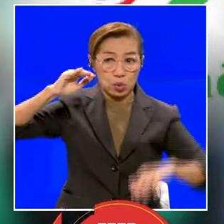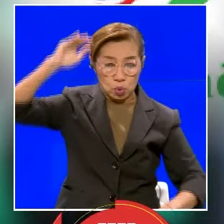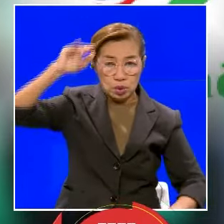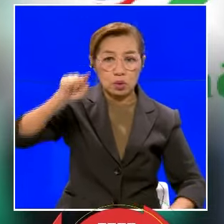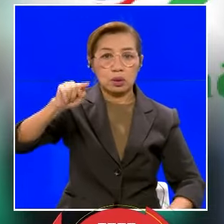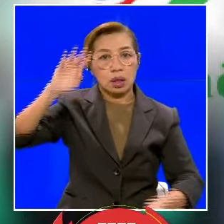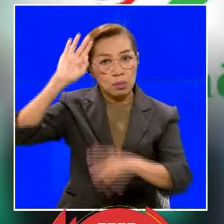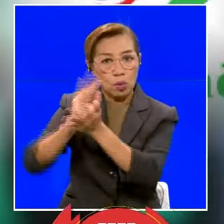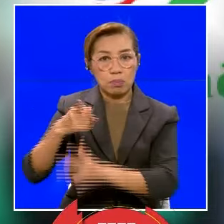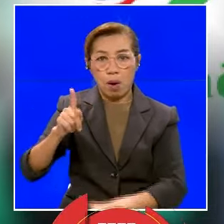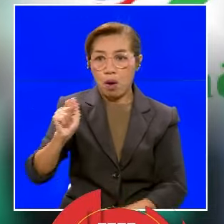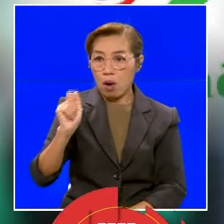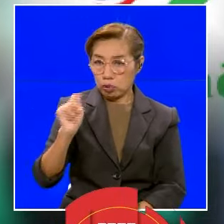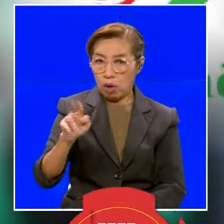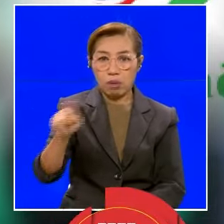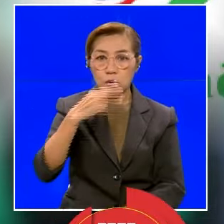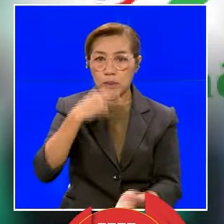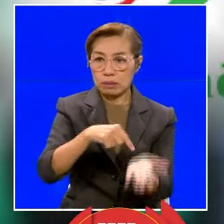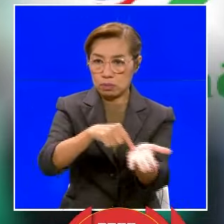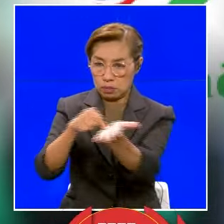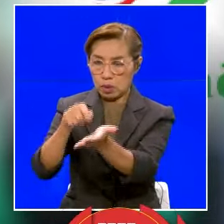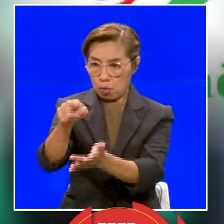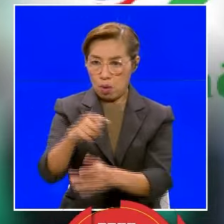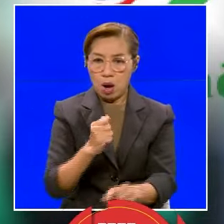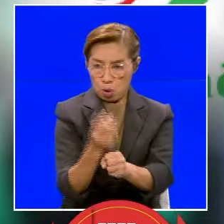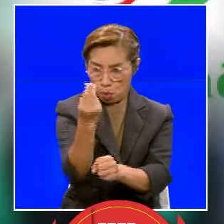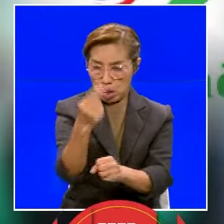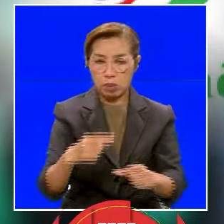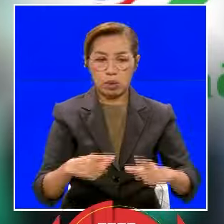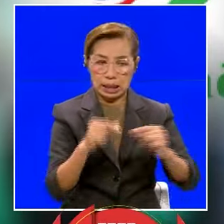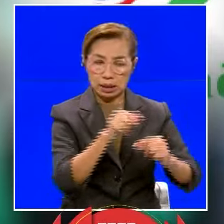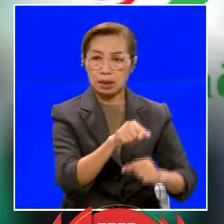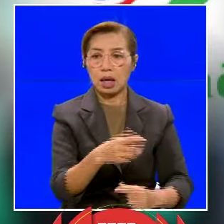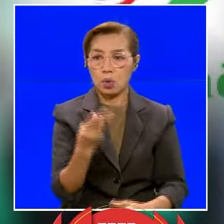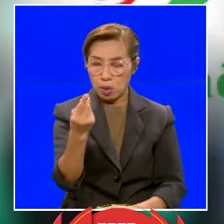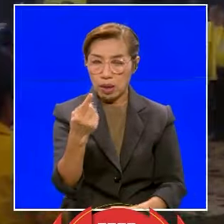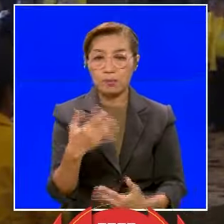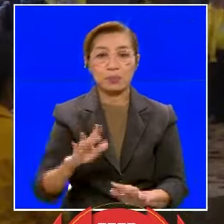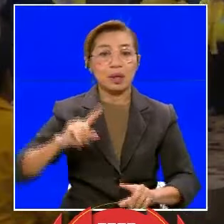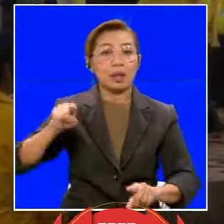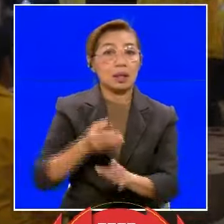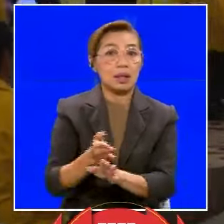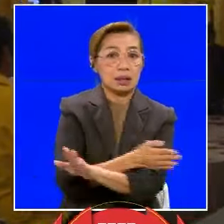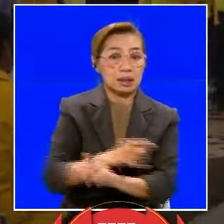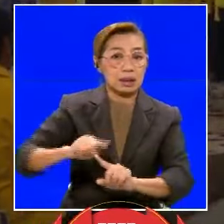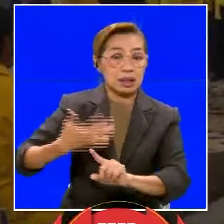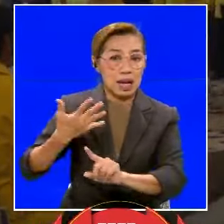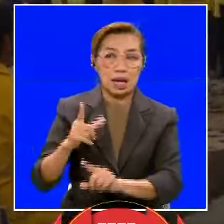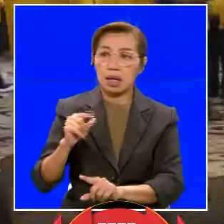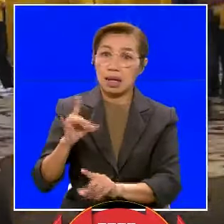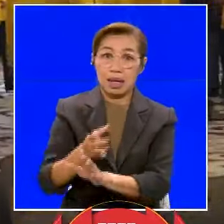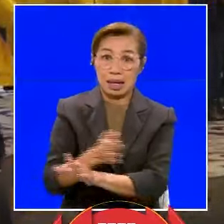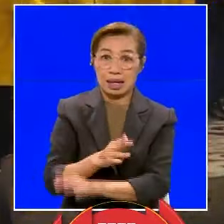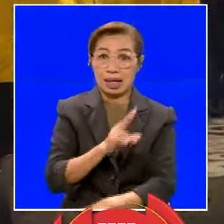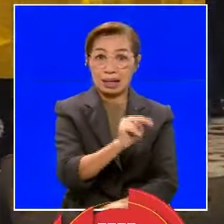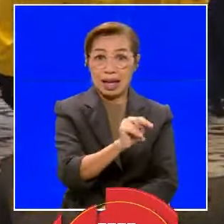การแล้วพอเนี่ยครับ28พฤษภาคมเนี่ยนะก่อนที่จะมีการนัดฟังคำสั่งเนี่ยนะก็ยังมีตัวแทนคปท.สปปส.ก